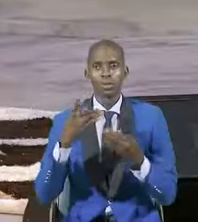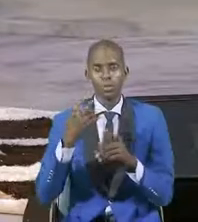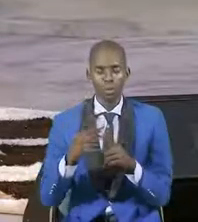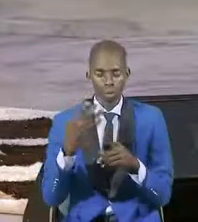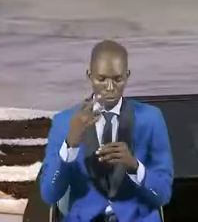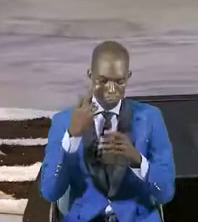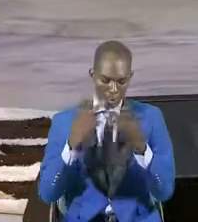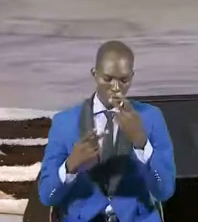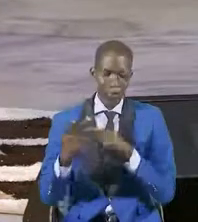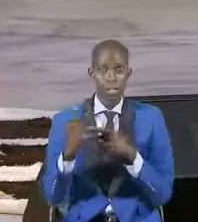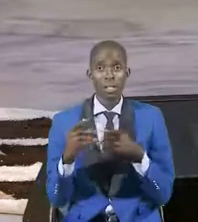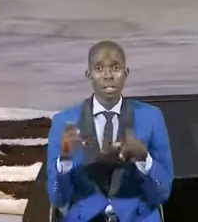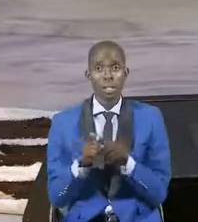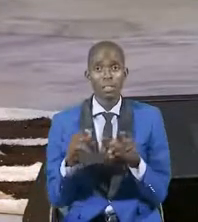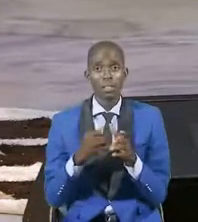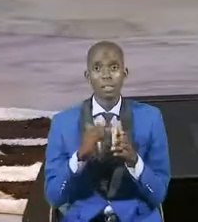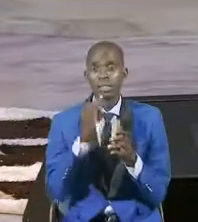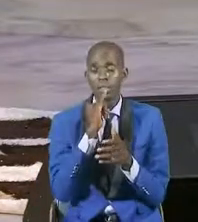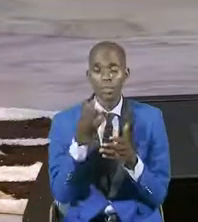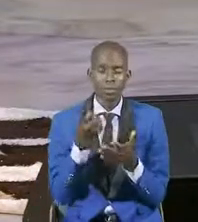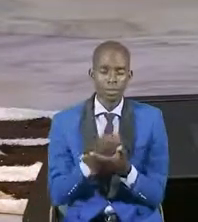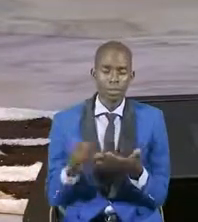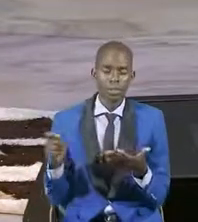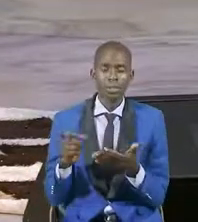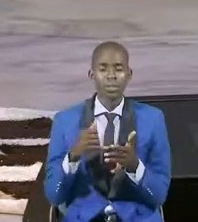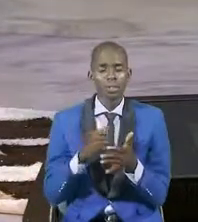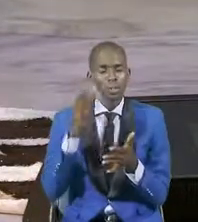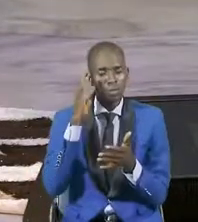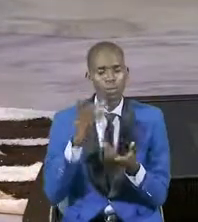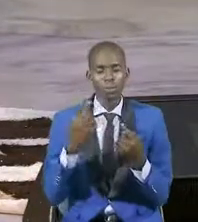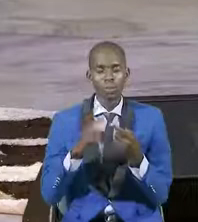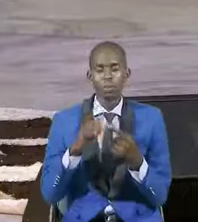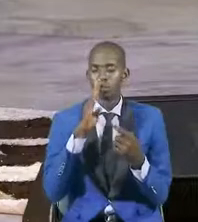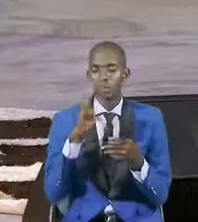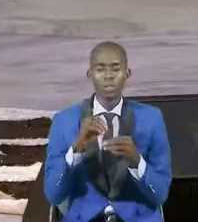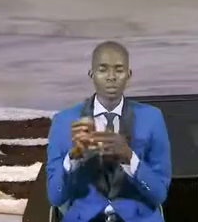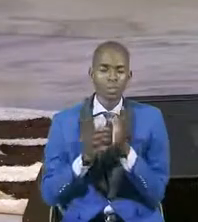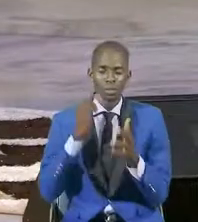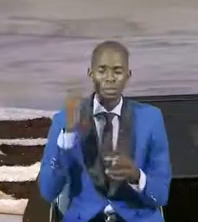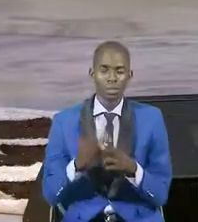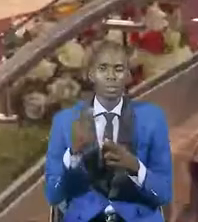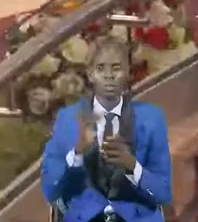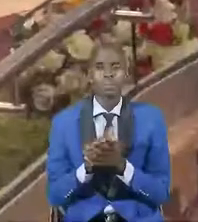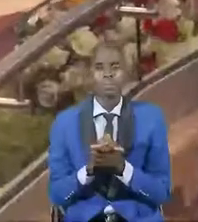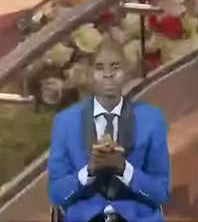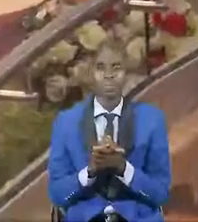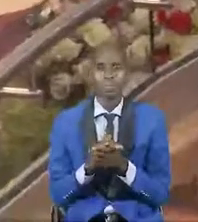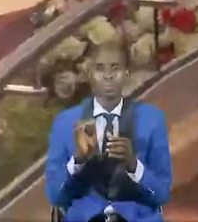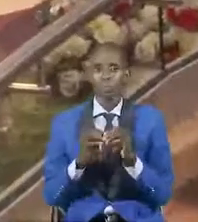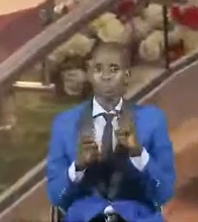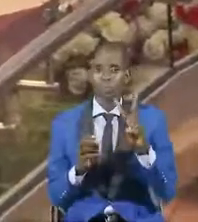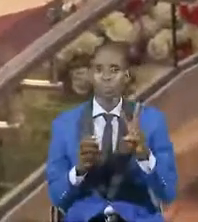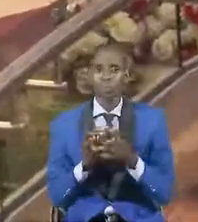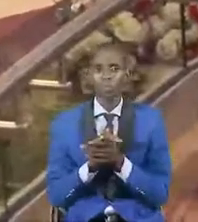donne la parole de prophétie, comme c'est révélé, ce sera accompli au nom de Jésus-Christ.